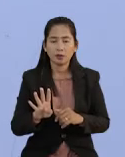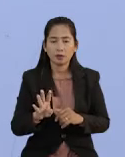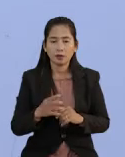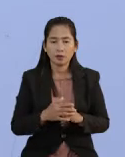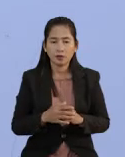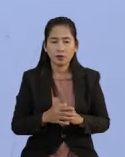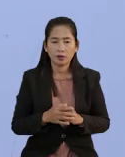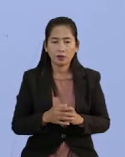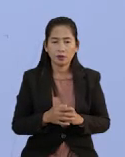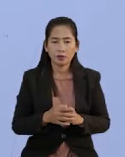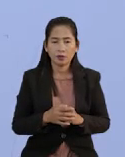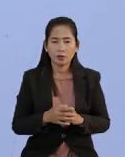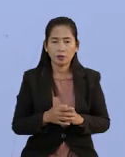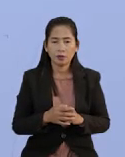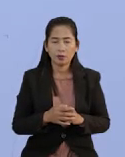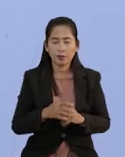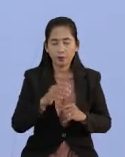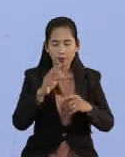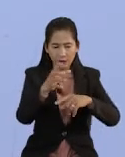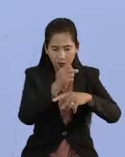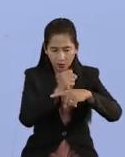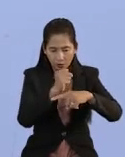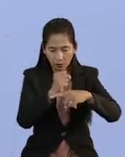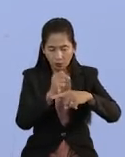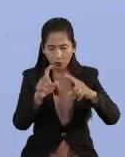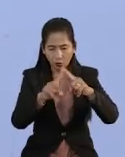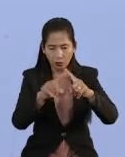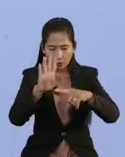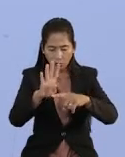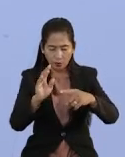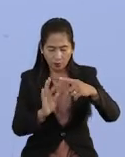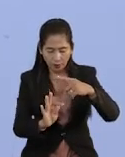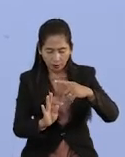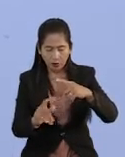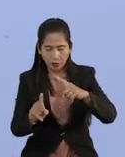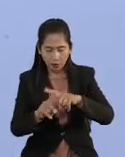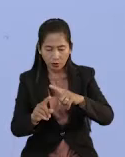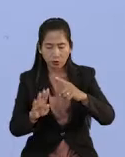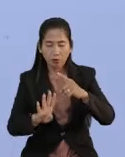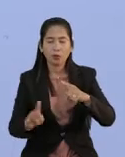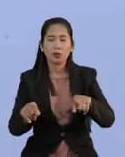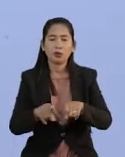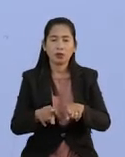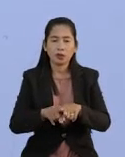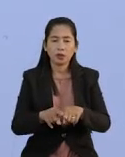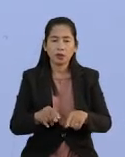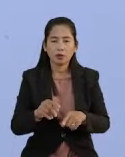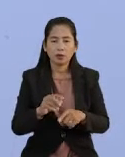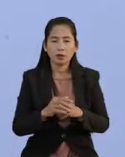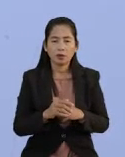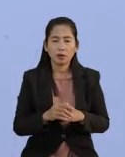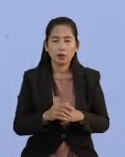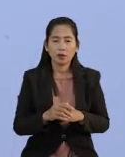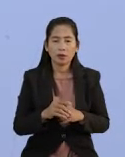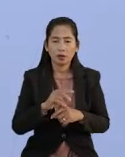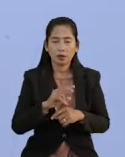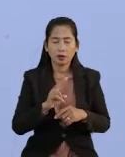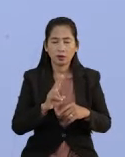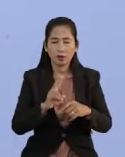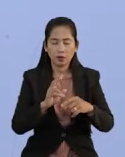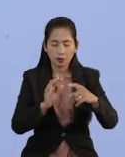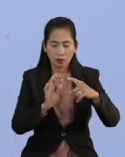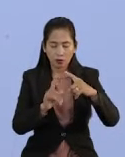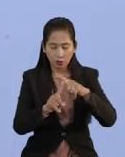buồn chà ba phía do côn nâng buồn hai cho phía bài chà còn đôi khi cứ con thở côn phía